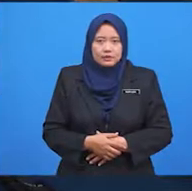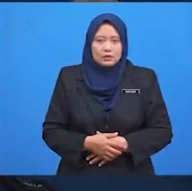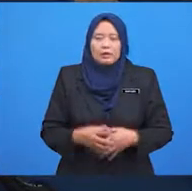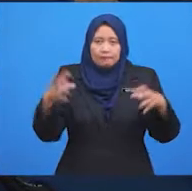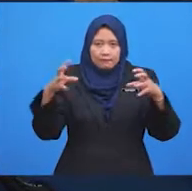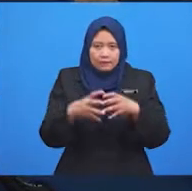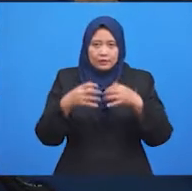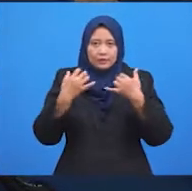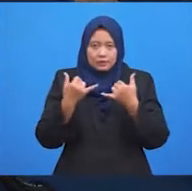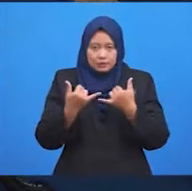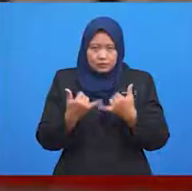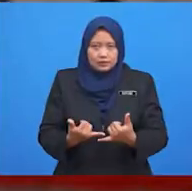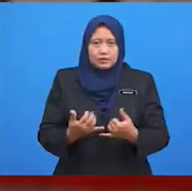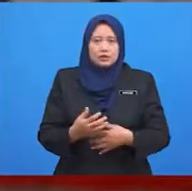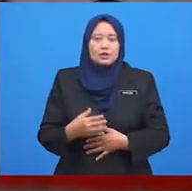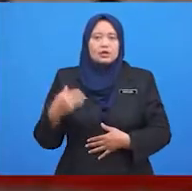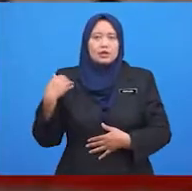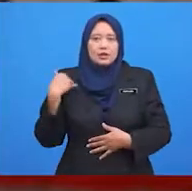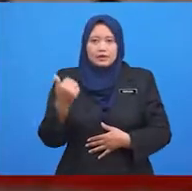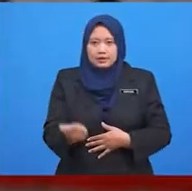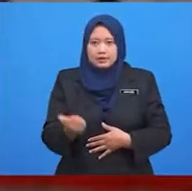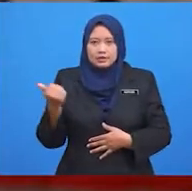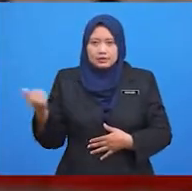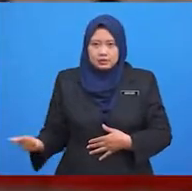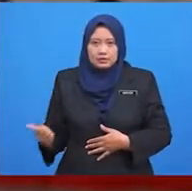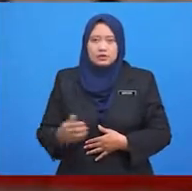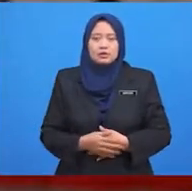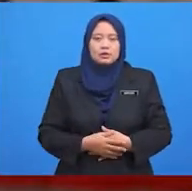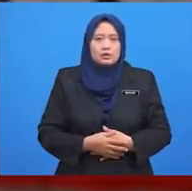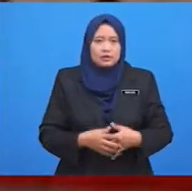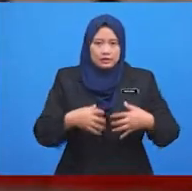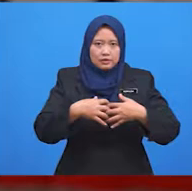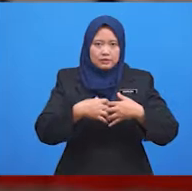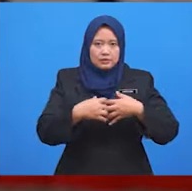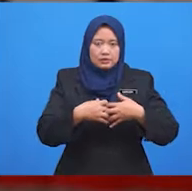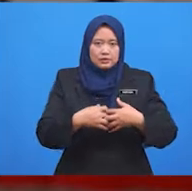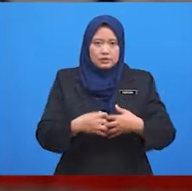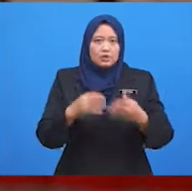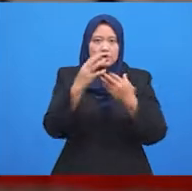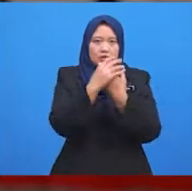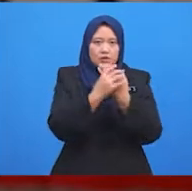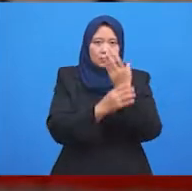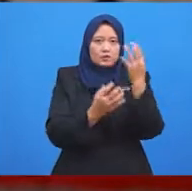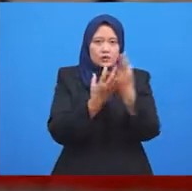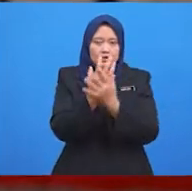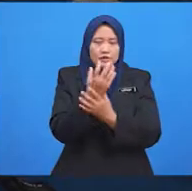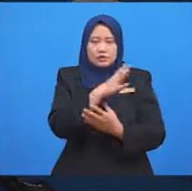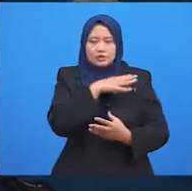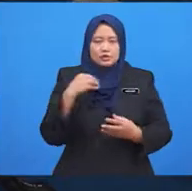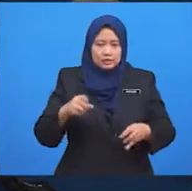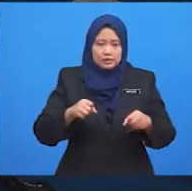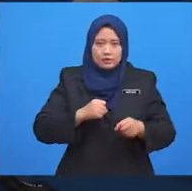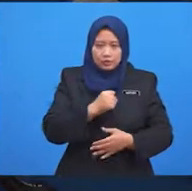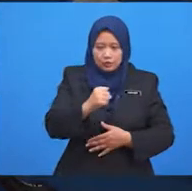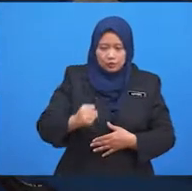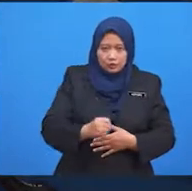Mikrokaren mempunyai aksesori mesin mikrokaren, antaranya adalah mesin, sarung tangan dan roller.